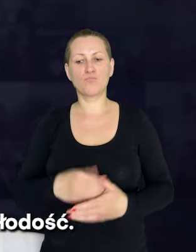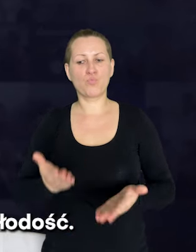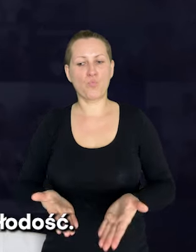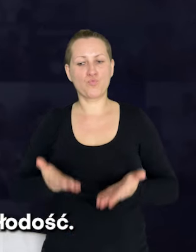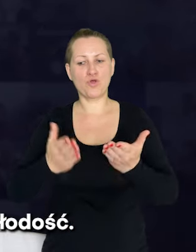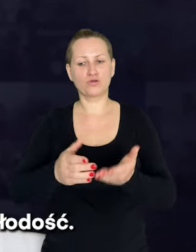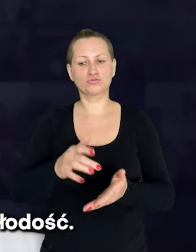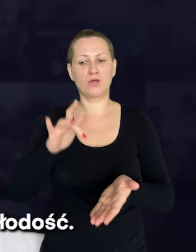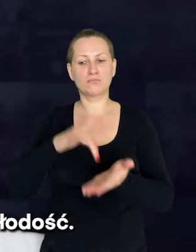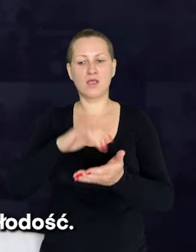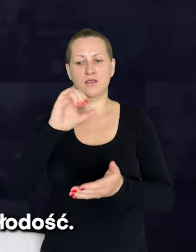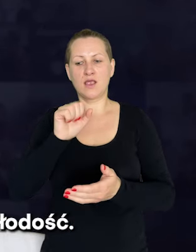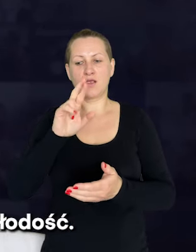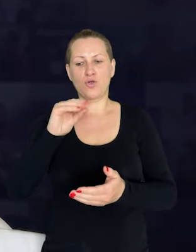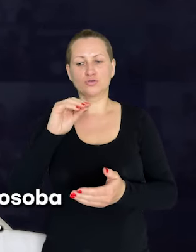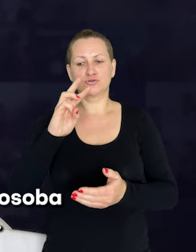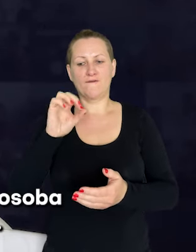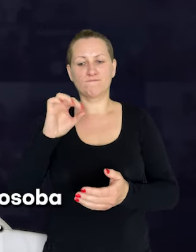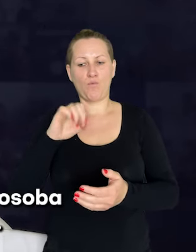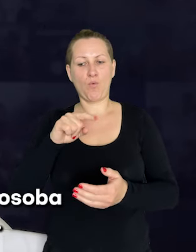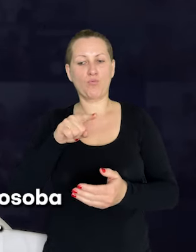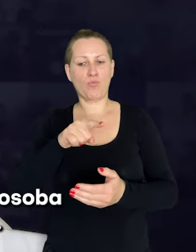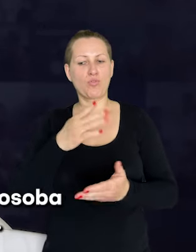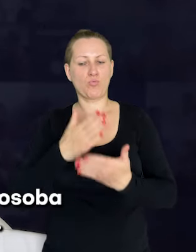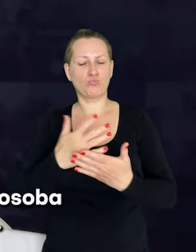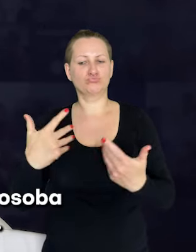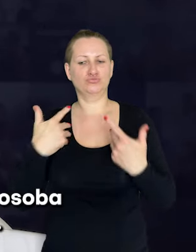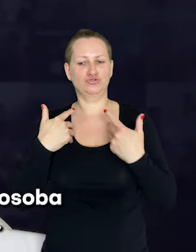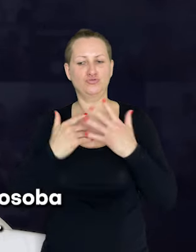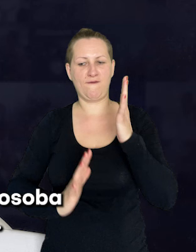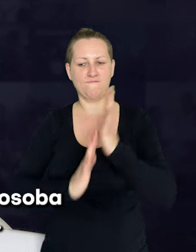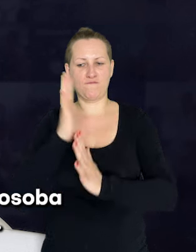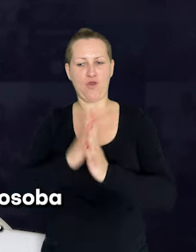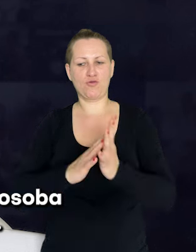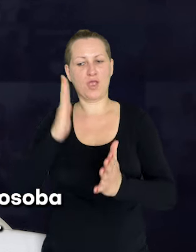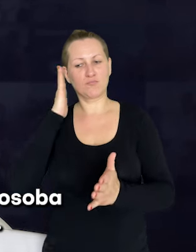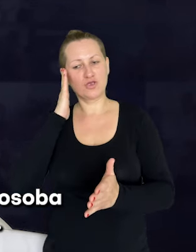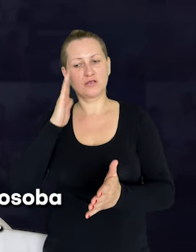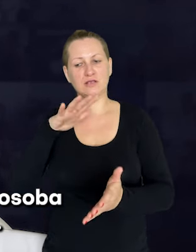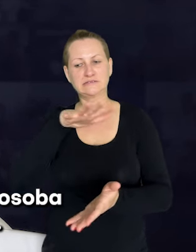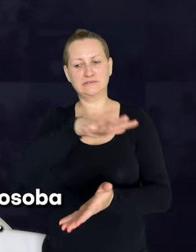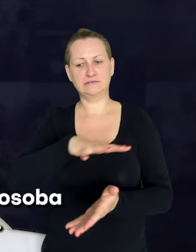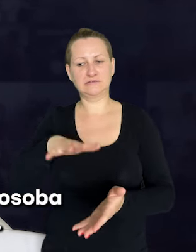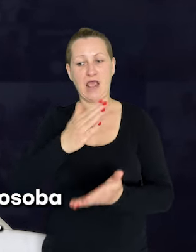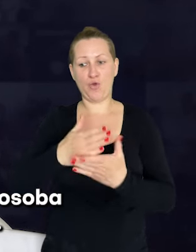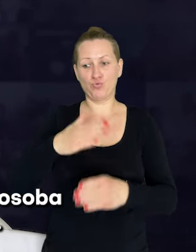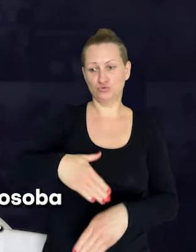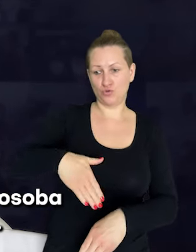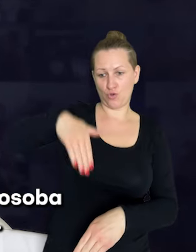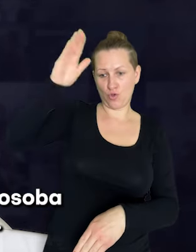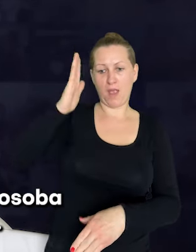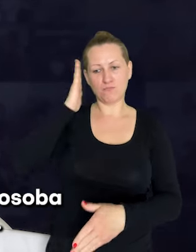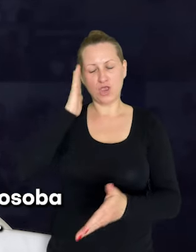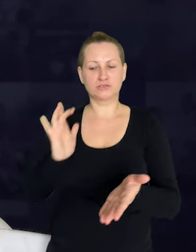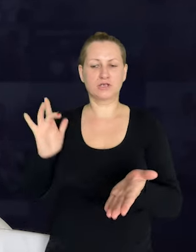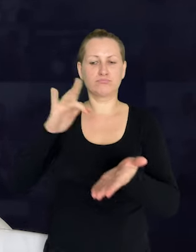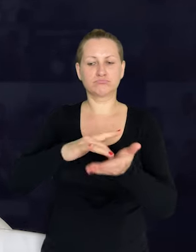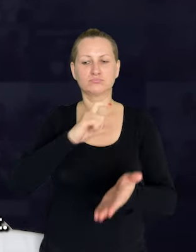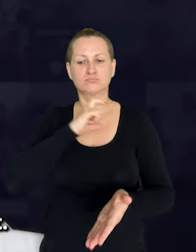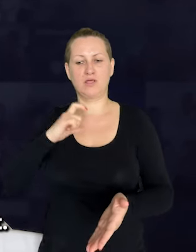Urodziła się w Jaroszewach, gdzie spędziła młodość. Przeżyła wojnę i przesiedlenia. Jako dorosła osoba zamieszkała w Starogardzie